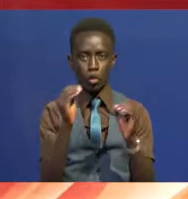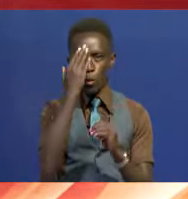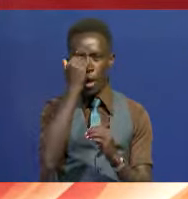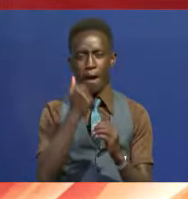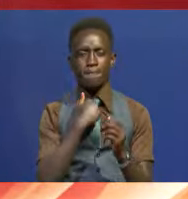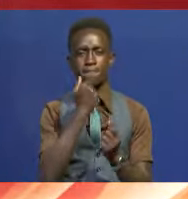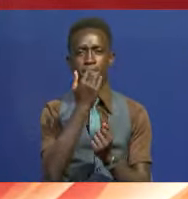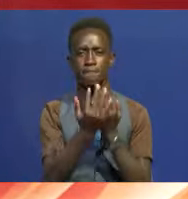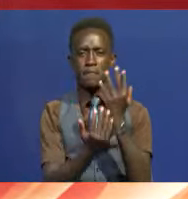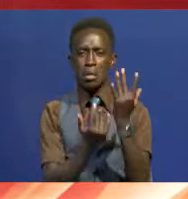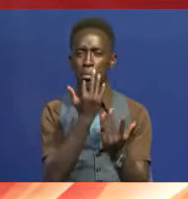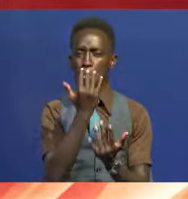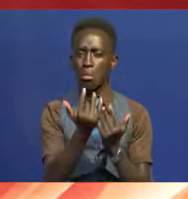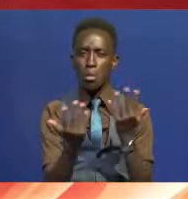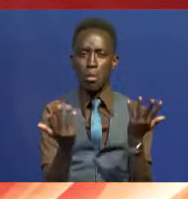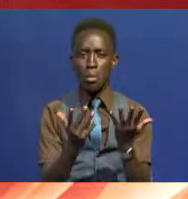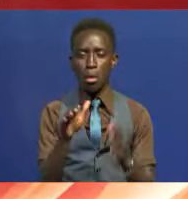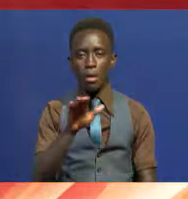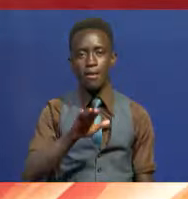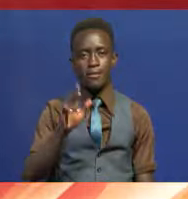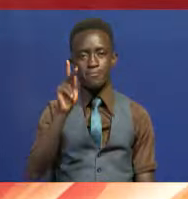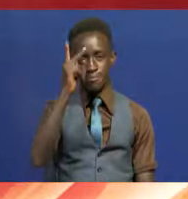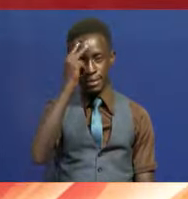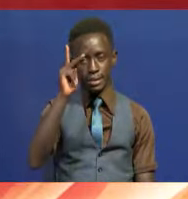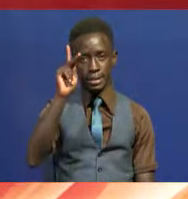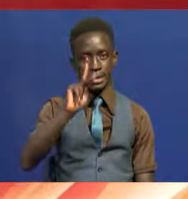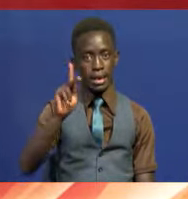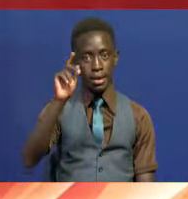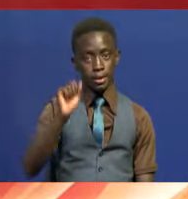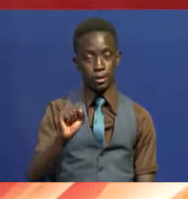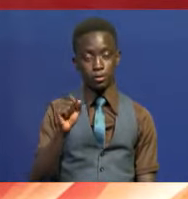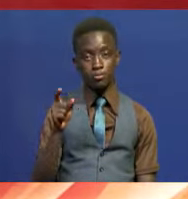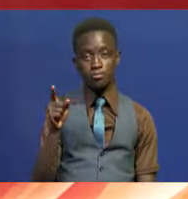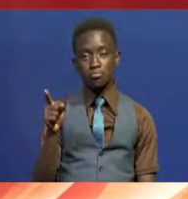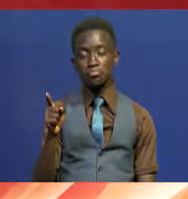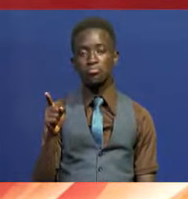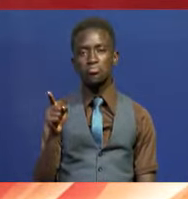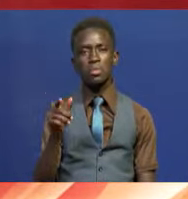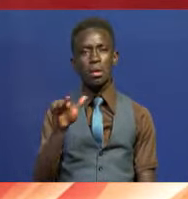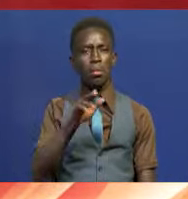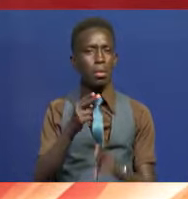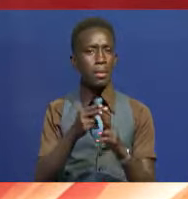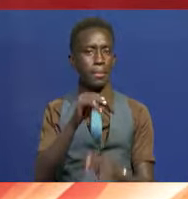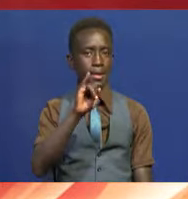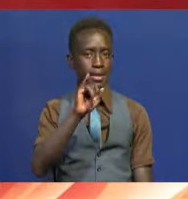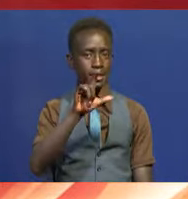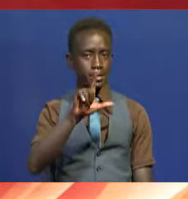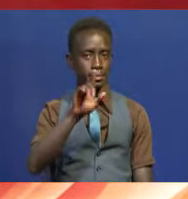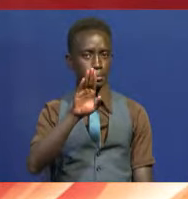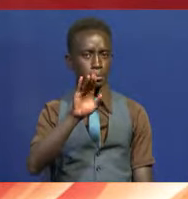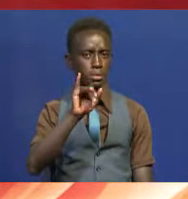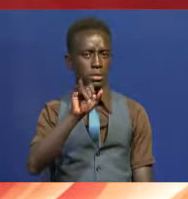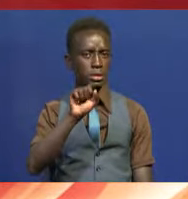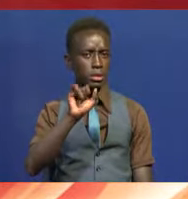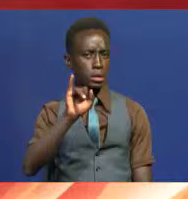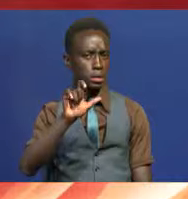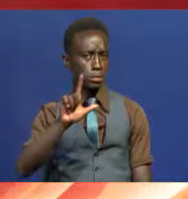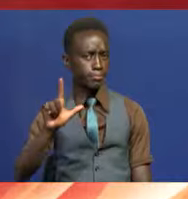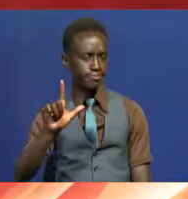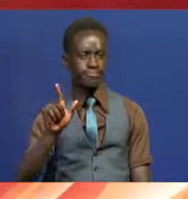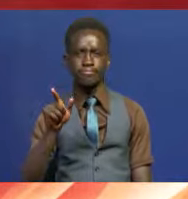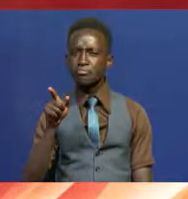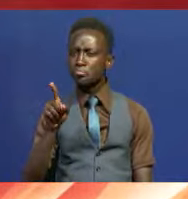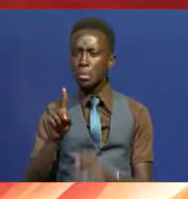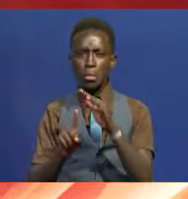katika kaunti ndogo ya Kajiado ya Kati. Moto huu yasemekana ulisababishwa na jiko la makaa katika mojawapo ya nyumba za mbao